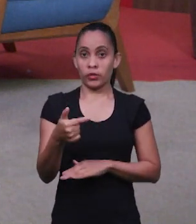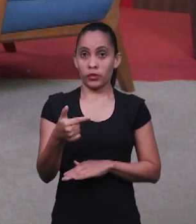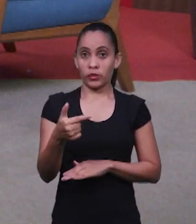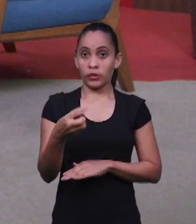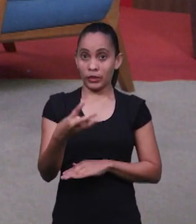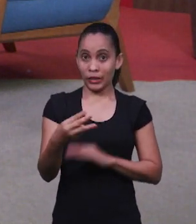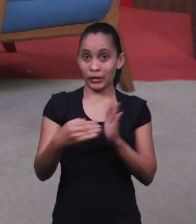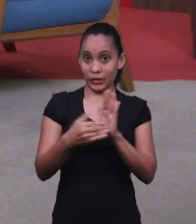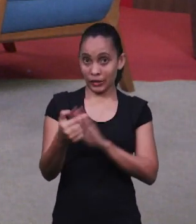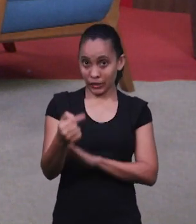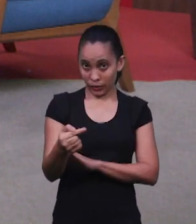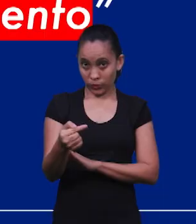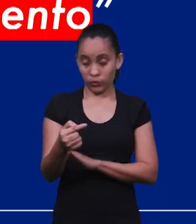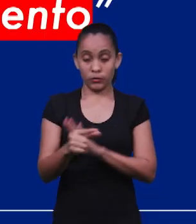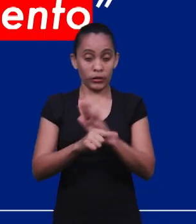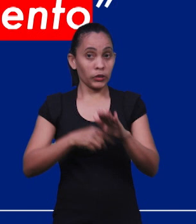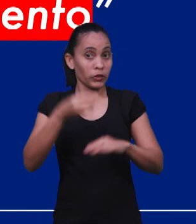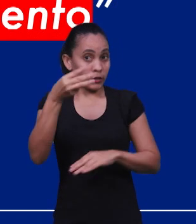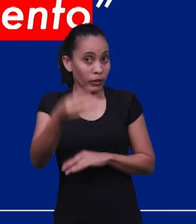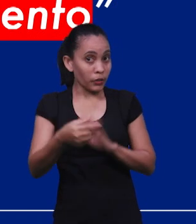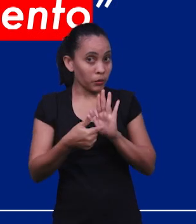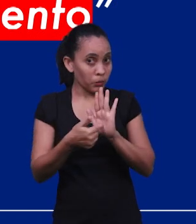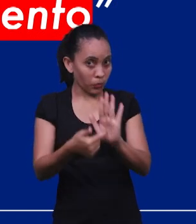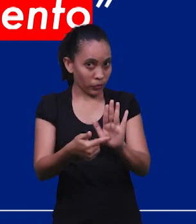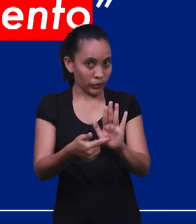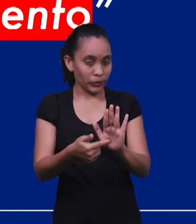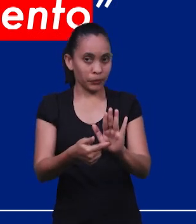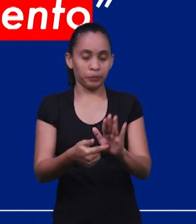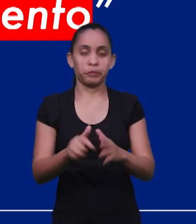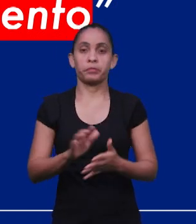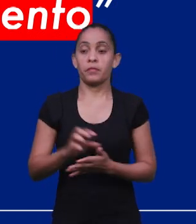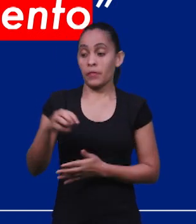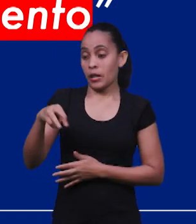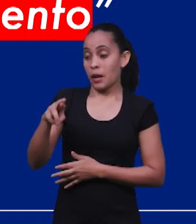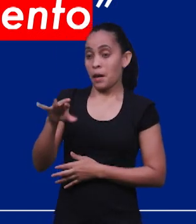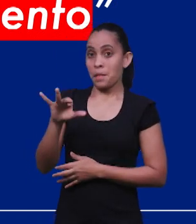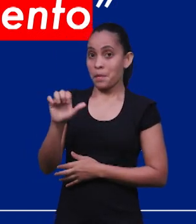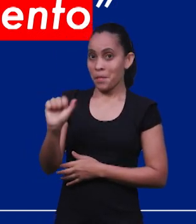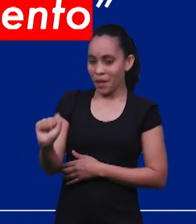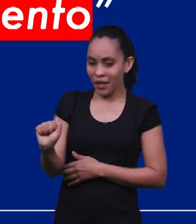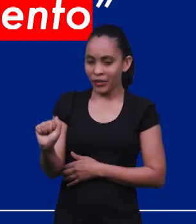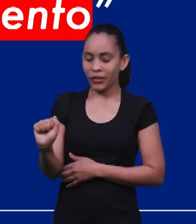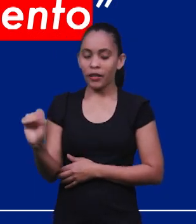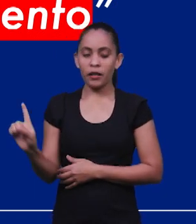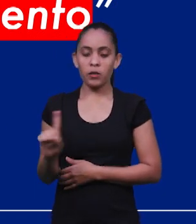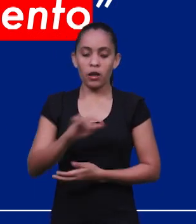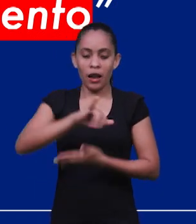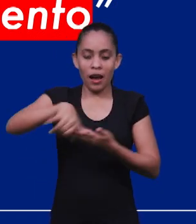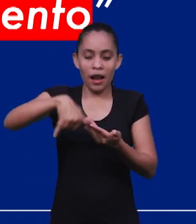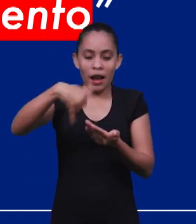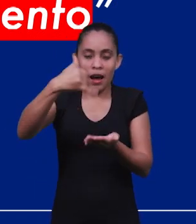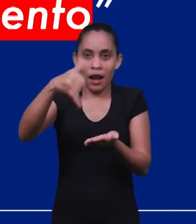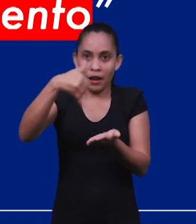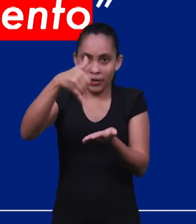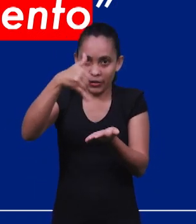vais lire dans la séquence. Au verset 3, la Bible dit, alors, Maria, en prenant